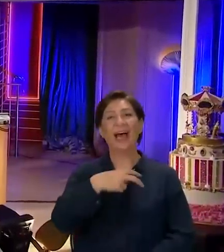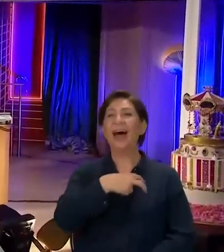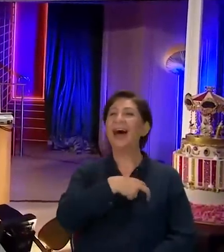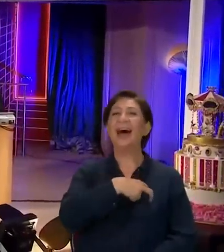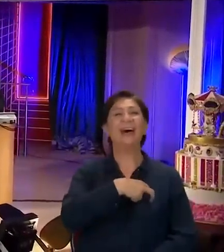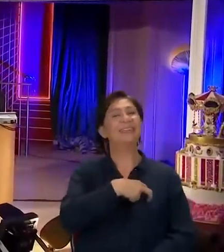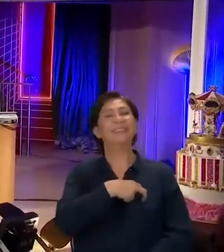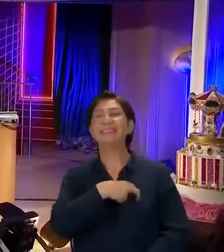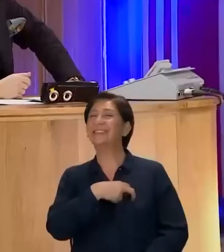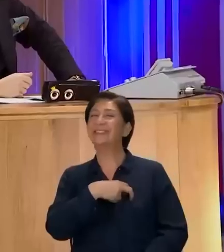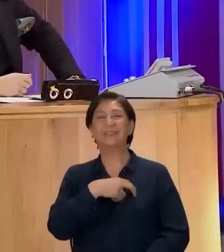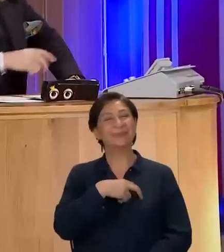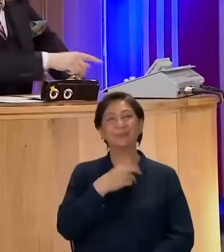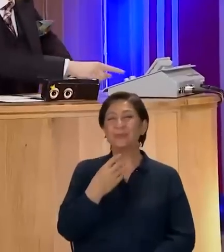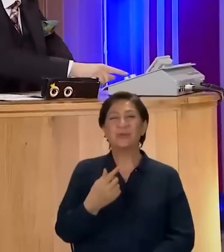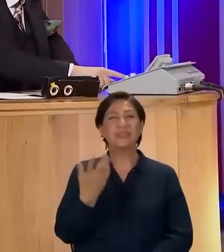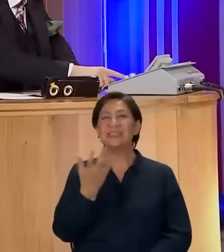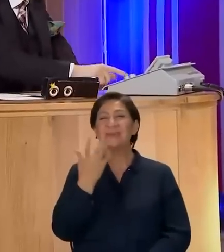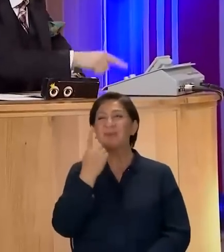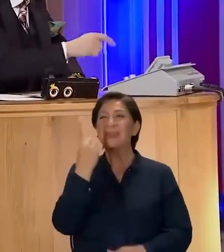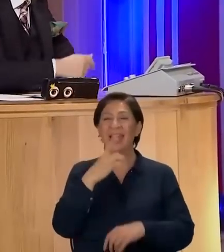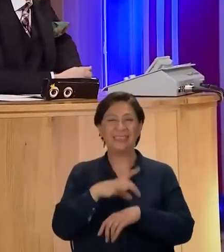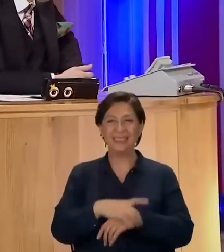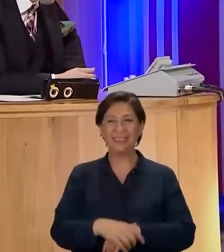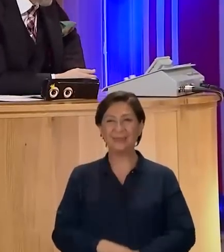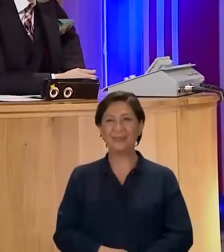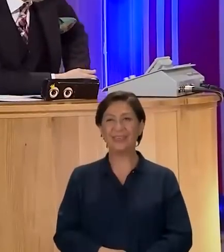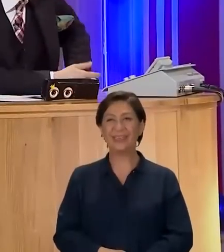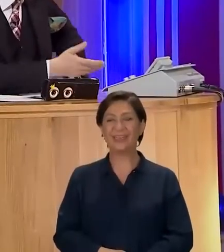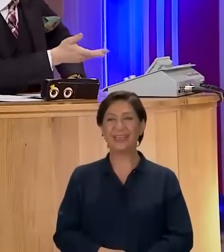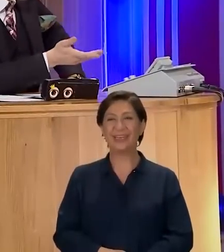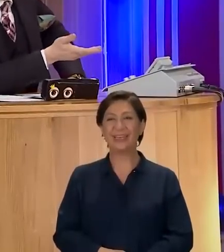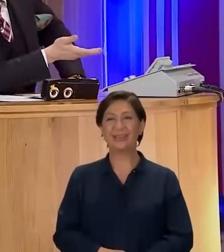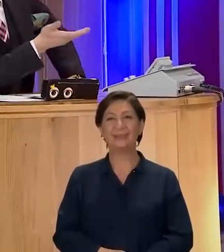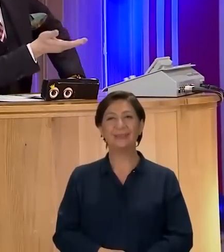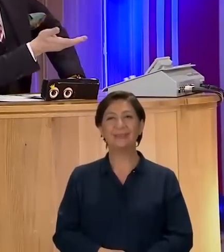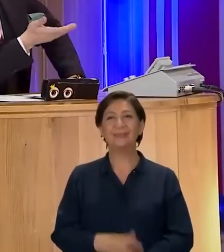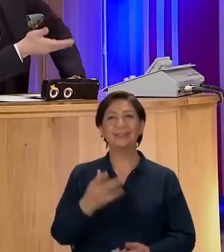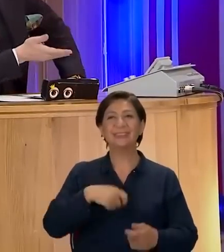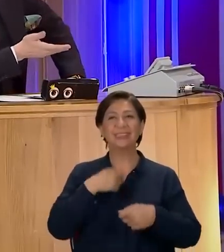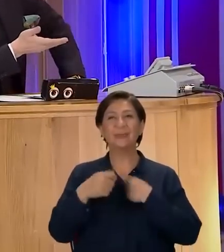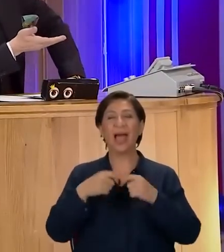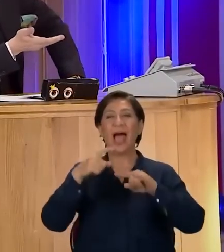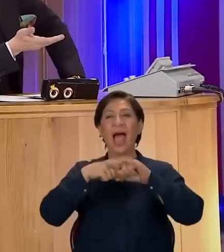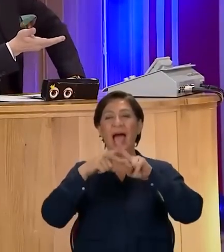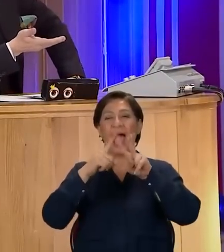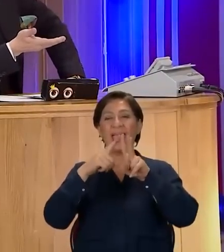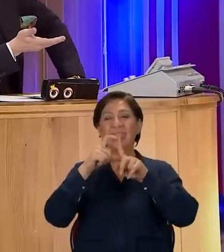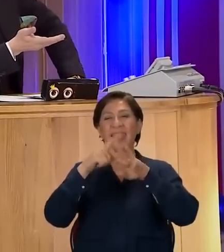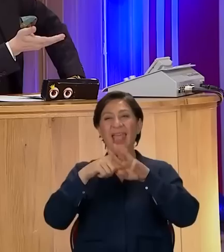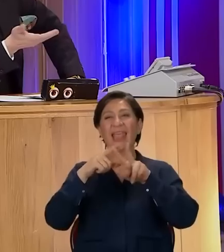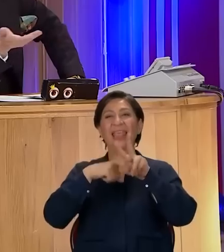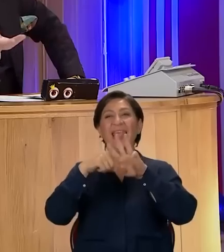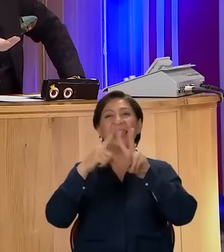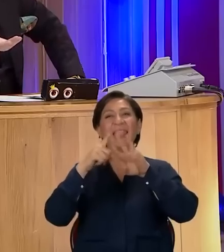Aşktan umudum bir hossam. Dur. Mesela niye bu saçma şey mesela Hande Yener'den manzara